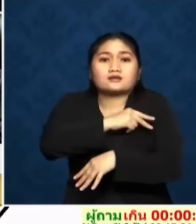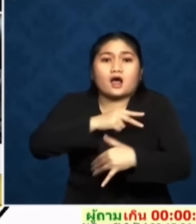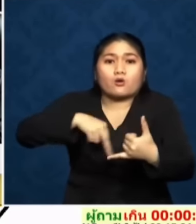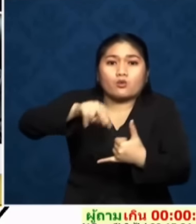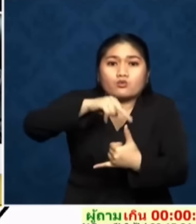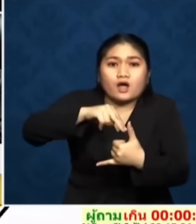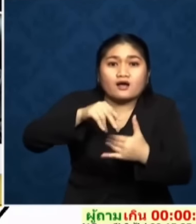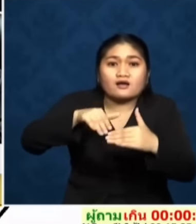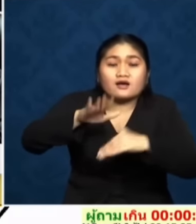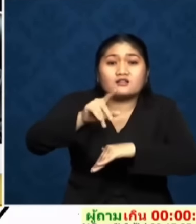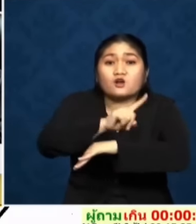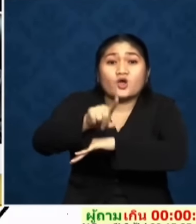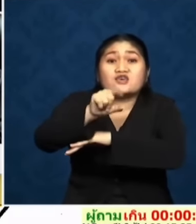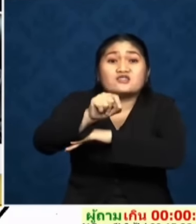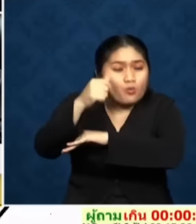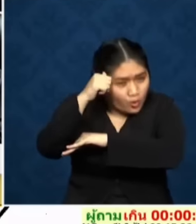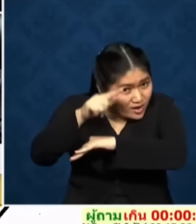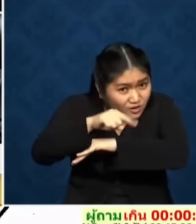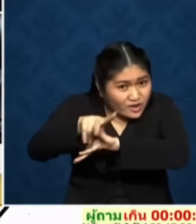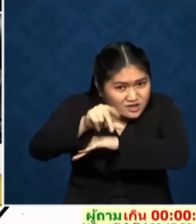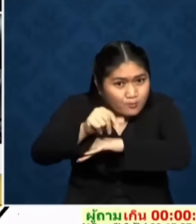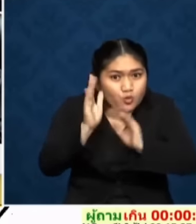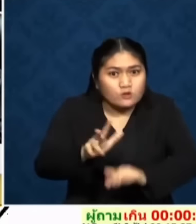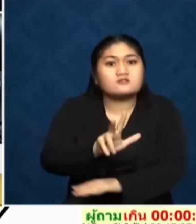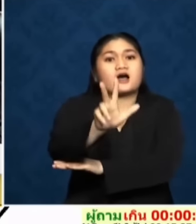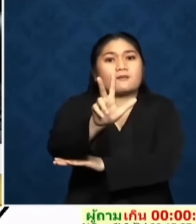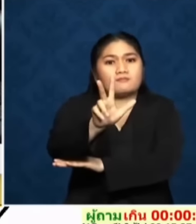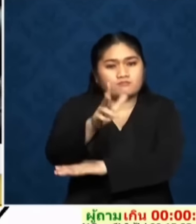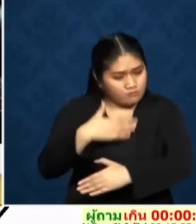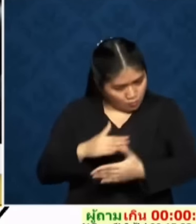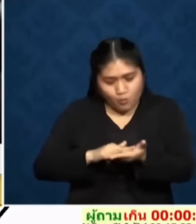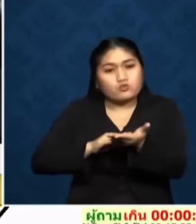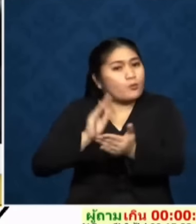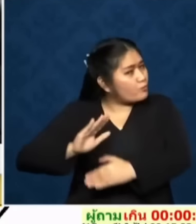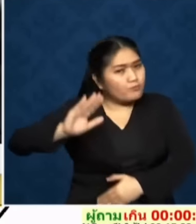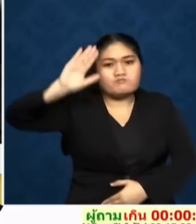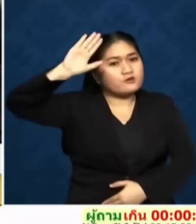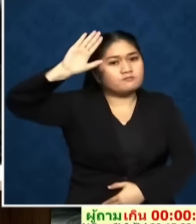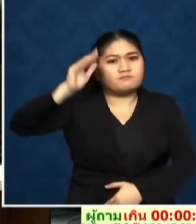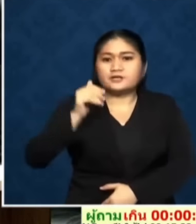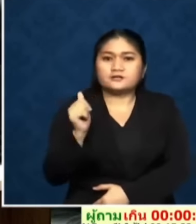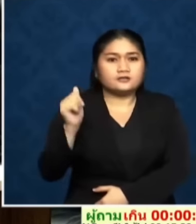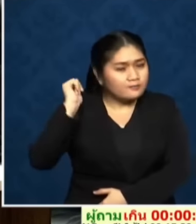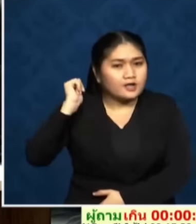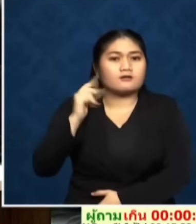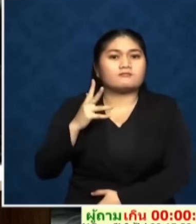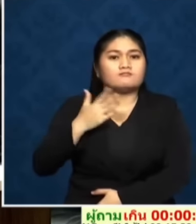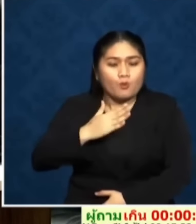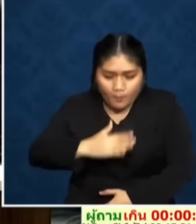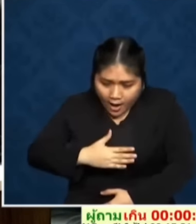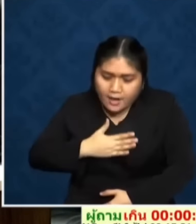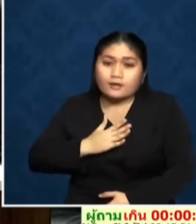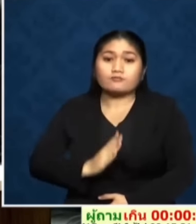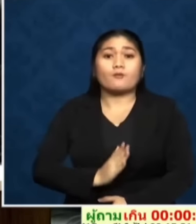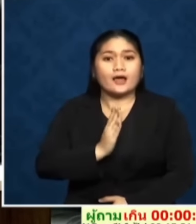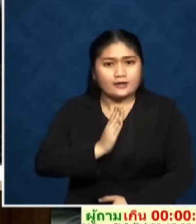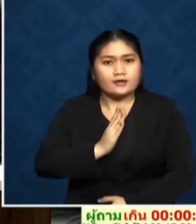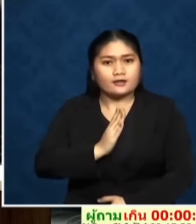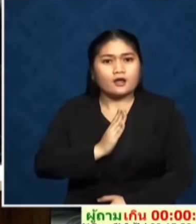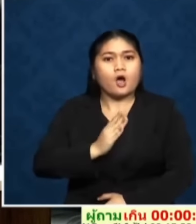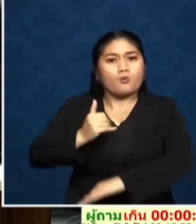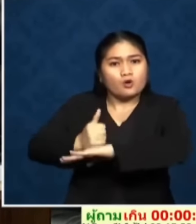อยู่3คนครับ ผมยังยกมือยืนขึ้นยกมือพ้นที่สะเหมือนเดิมผมให้เกียรติท่านประธานให้เกียรติท่านผู้นำฝ่าย